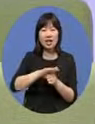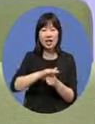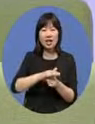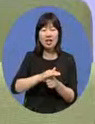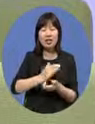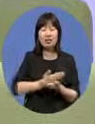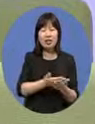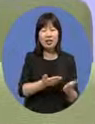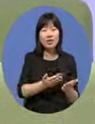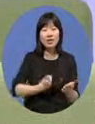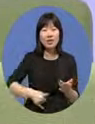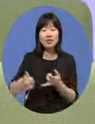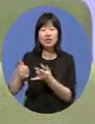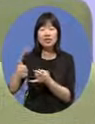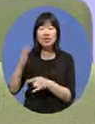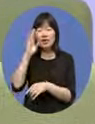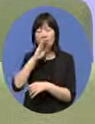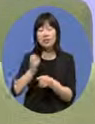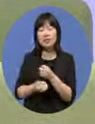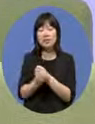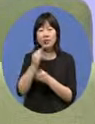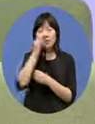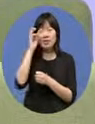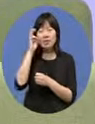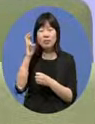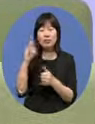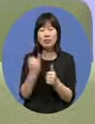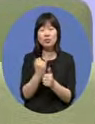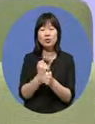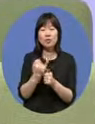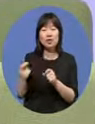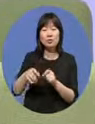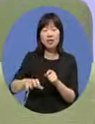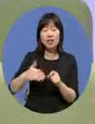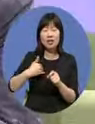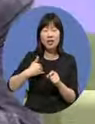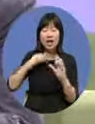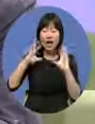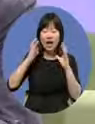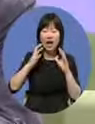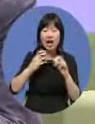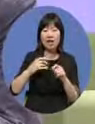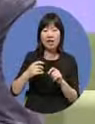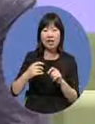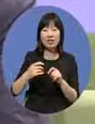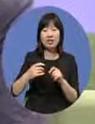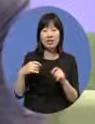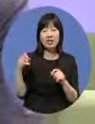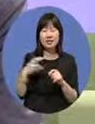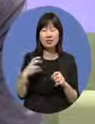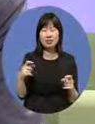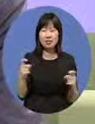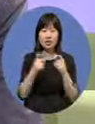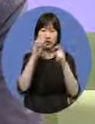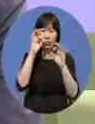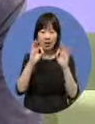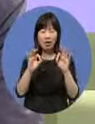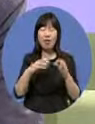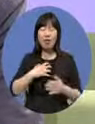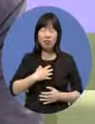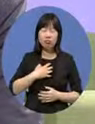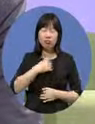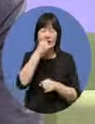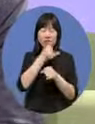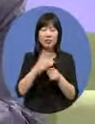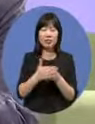또 안 좋은 영향을 미칠 수가 있습니다. 그냥 부부 앞에서 우리 아이들 앞에서 우리 부부가 자주 이렇게 다투는 모습을 보여주면 애들은